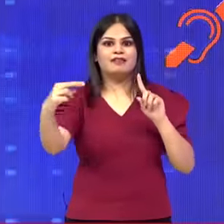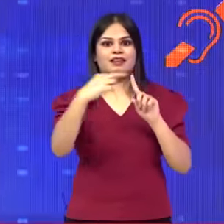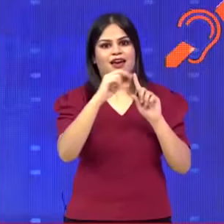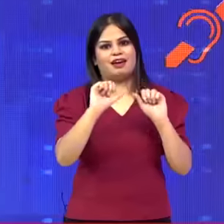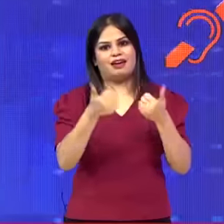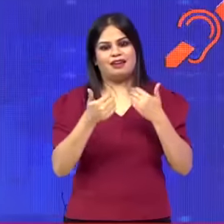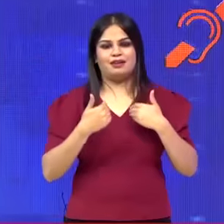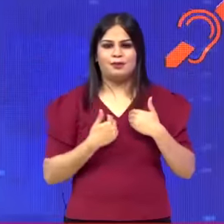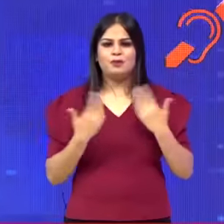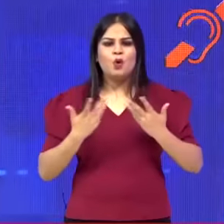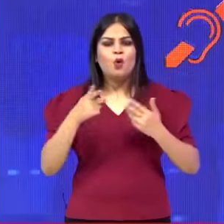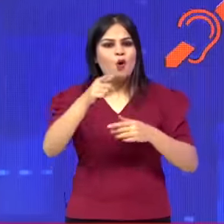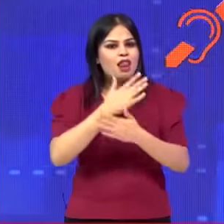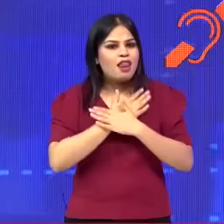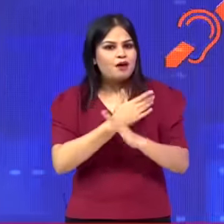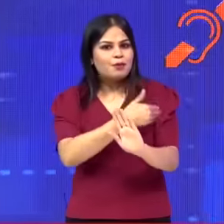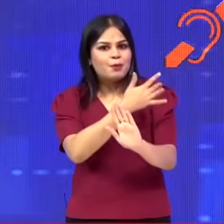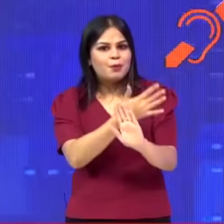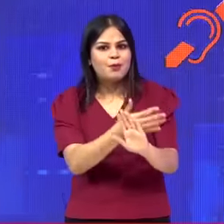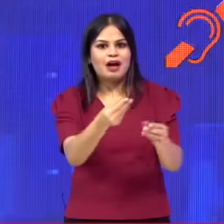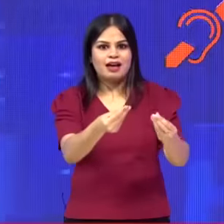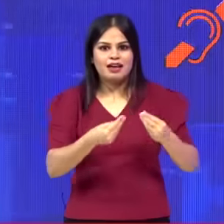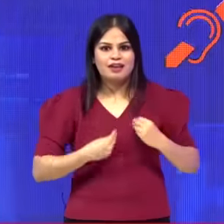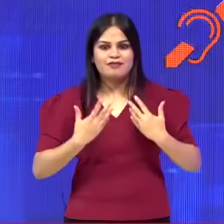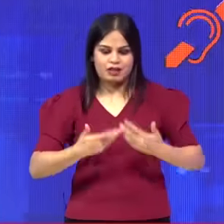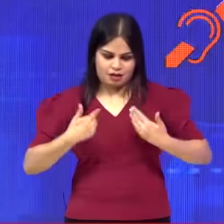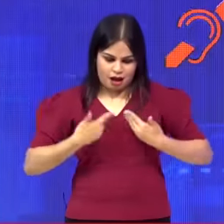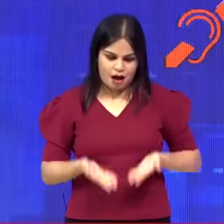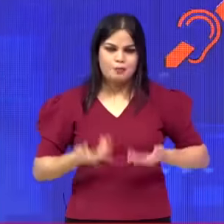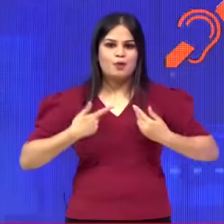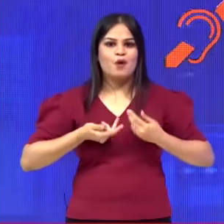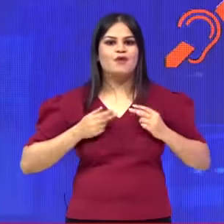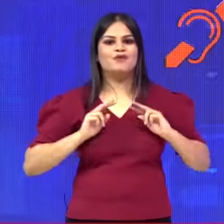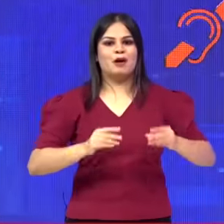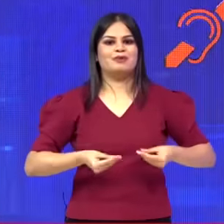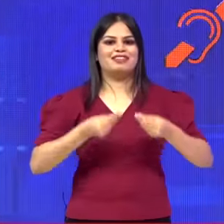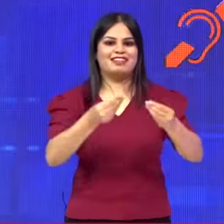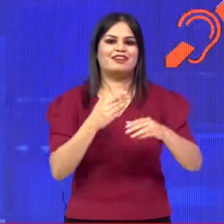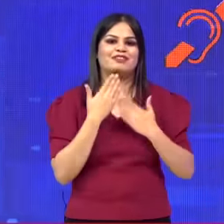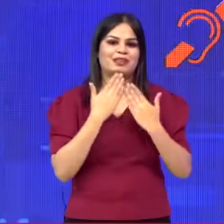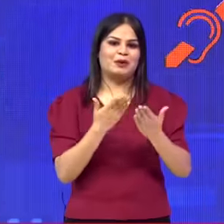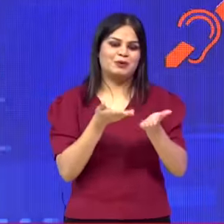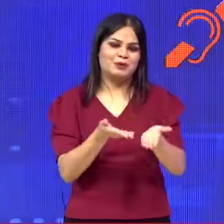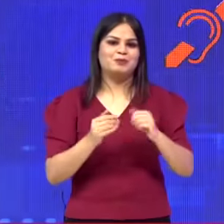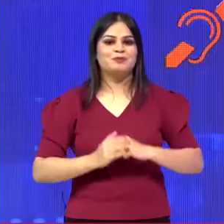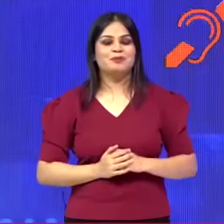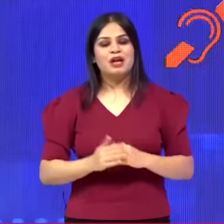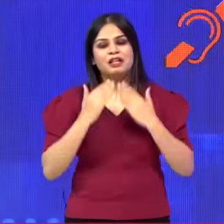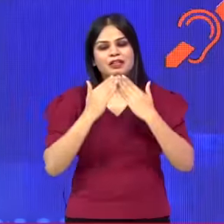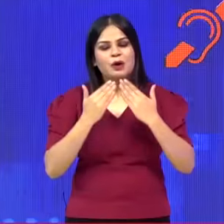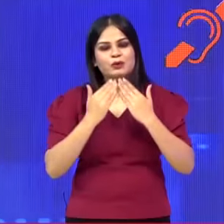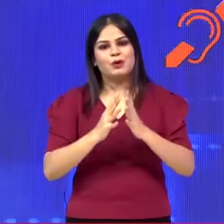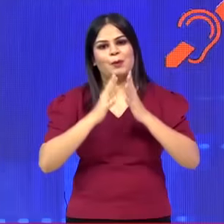लगता है कि हमारा जो आपने प्यार दिया है उसका हम ये ऋण चुका रहे हैं, तो बहुत बहुत शुक्रिया आपका, थैंक यू वेरी मच।